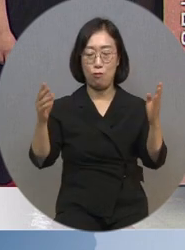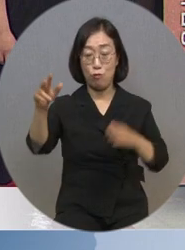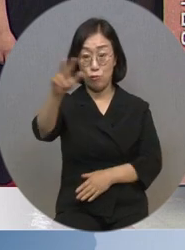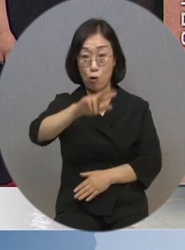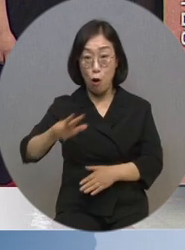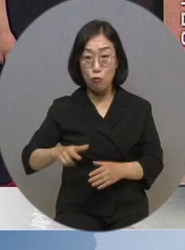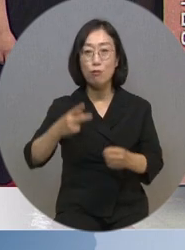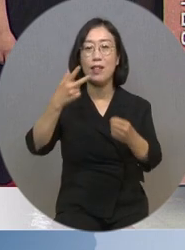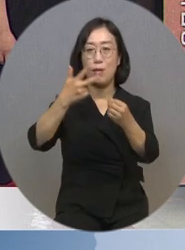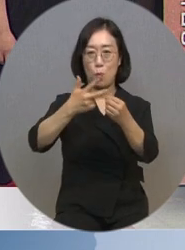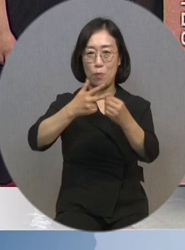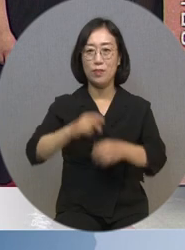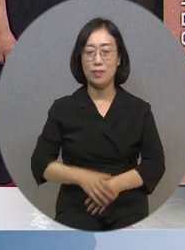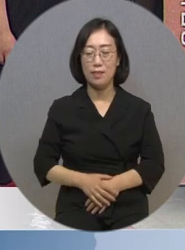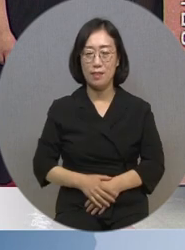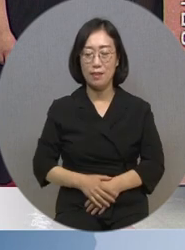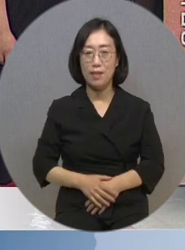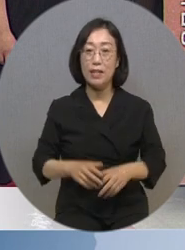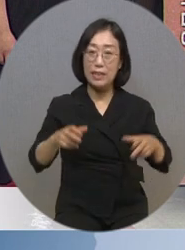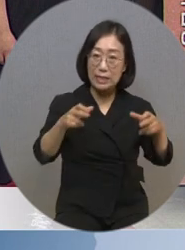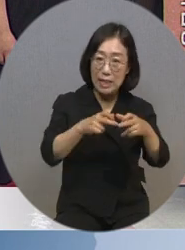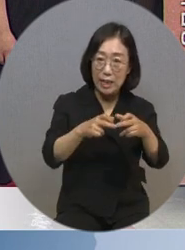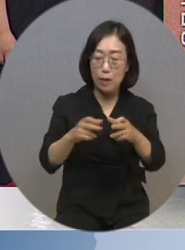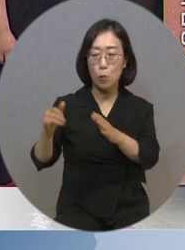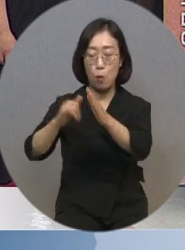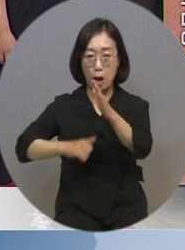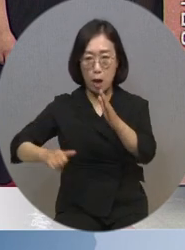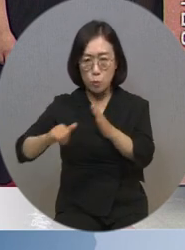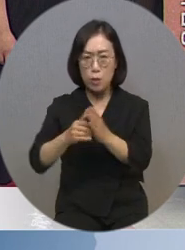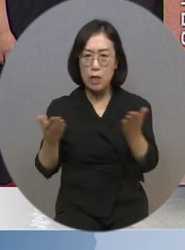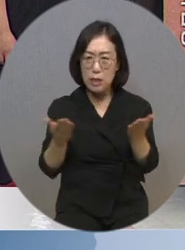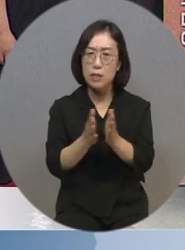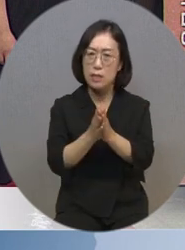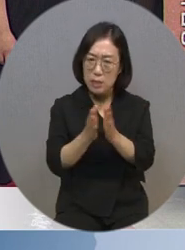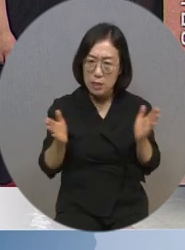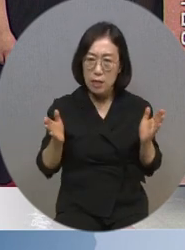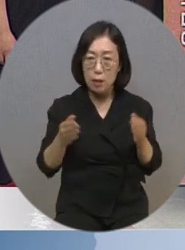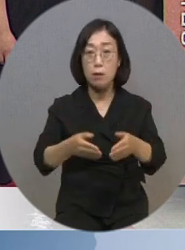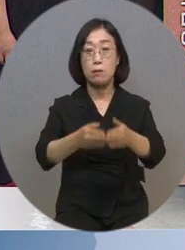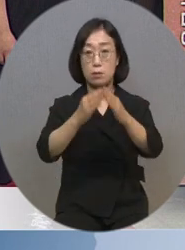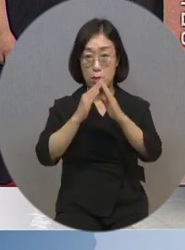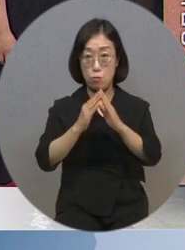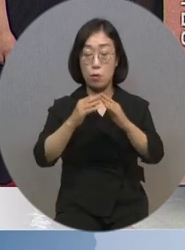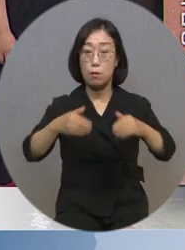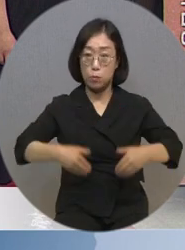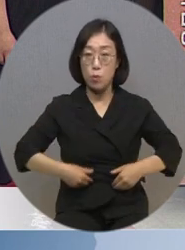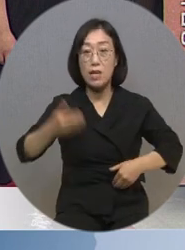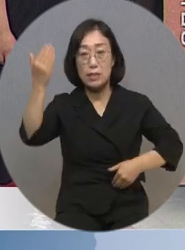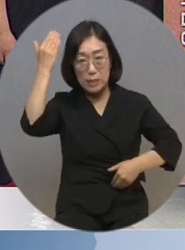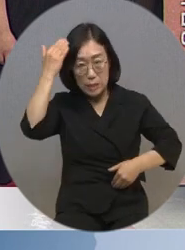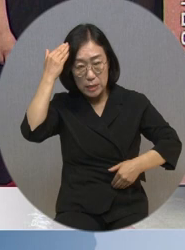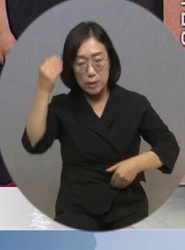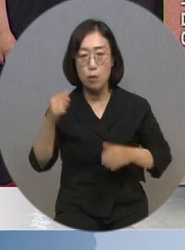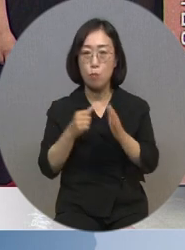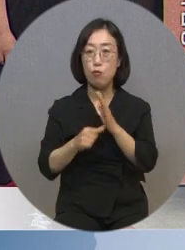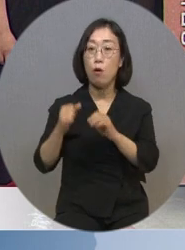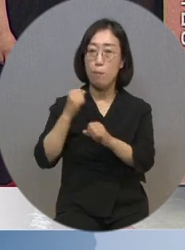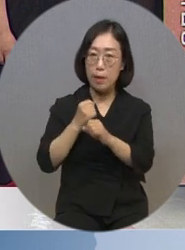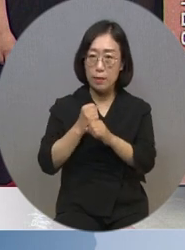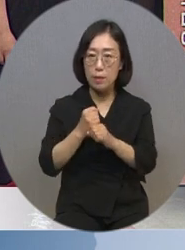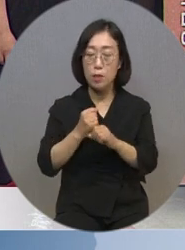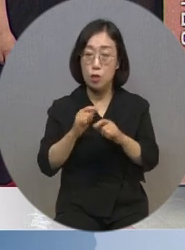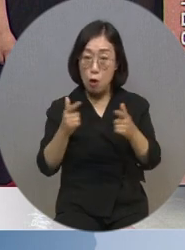이곳은 발달장애인과 가족에게 창업에 필요한 기초 지식과 제품 생산 기술, 판로 유통